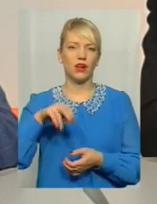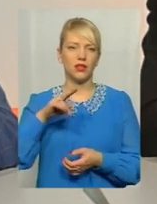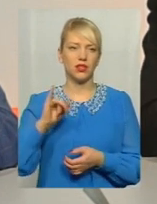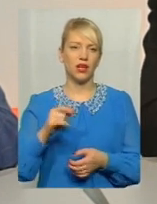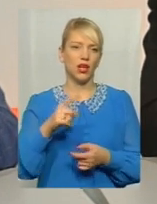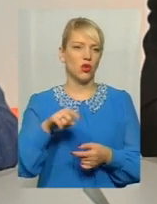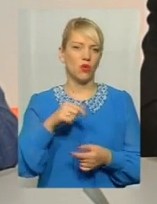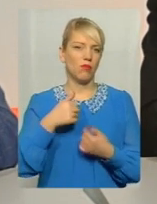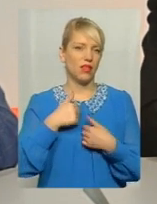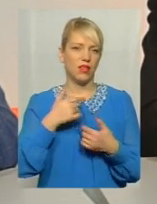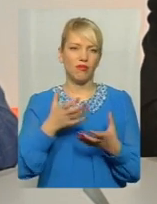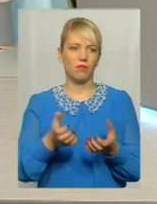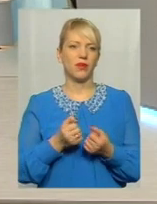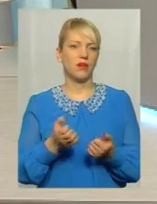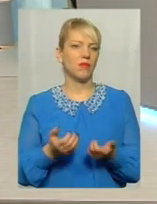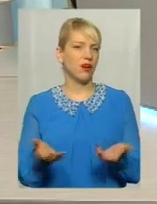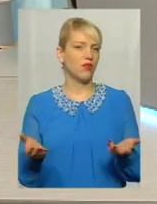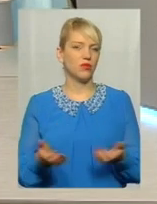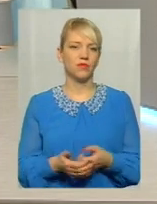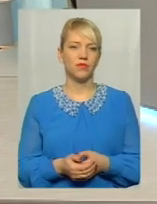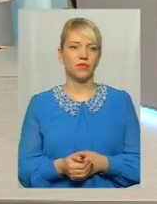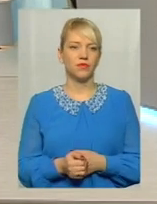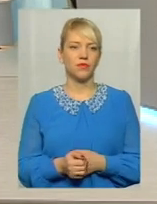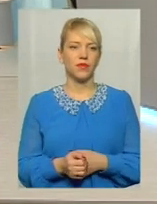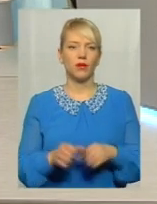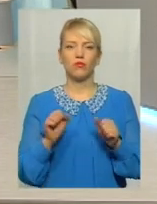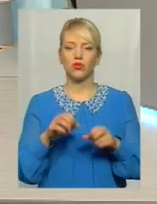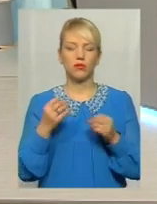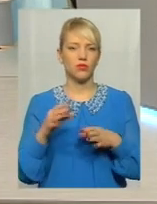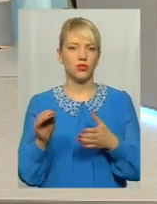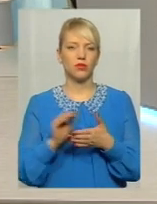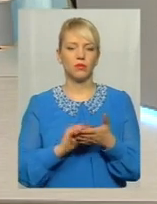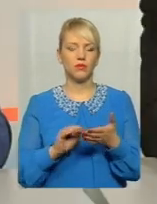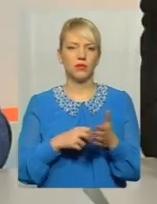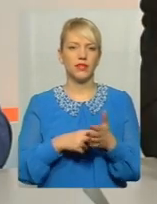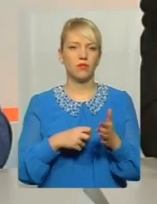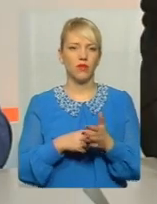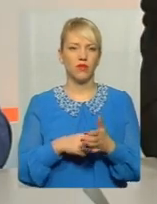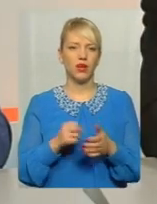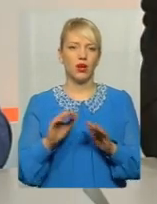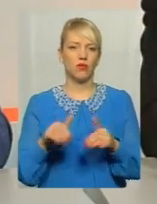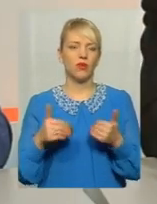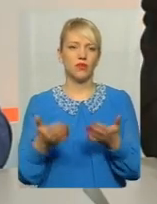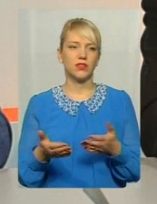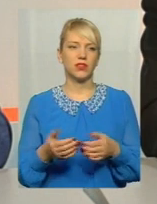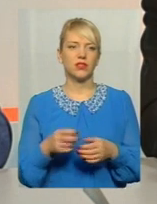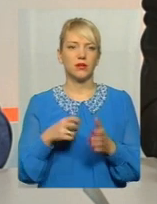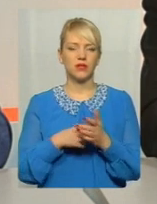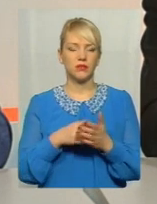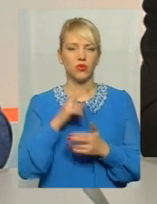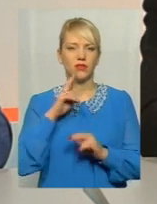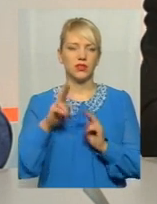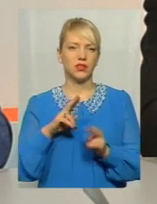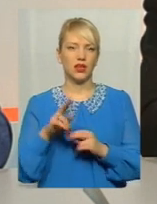до мене в приймальню. Ну, насправді можна просто письмові писати пропозиції, письмові скарги, ми також